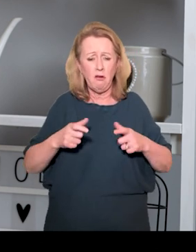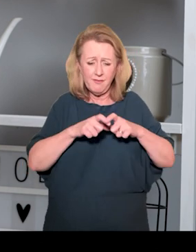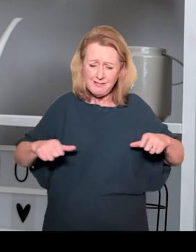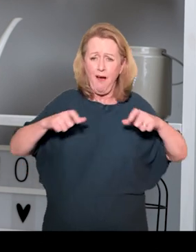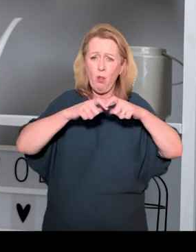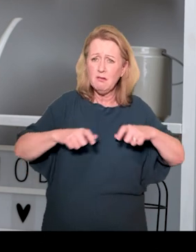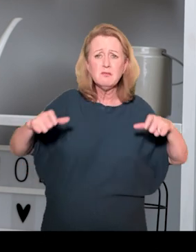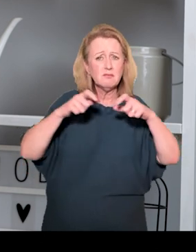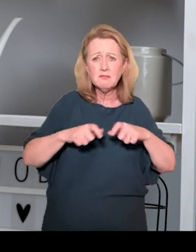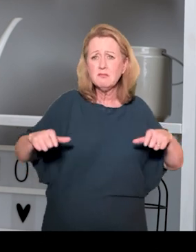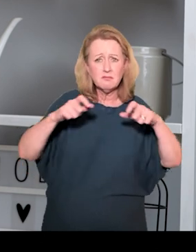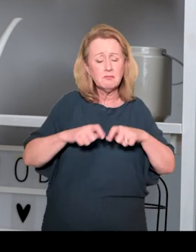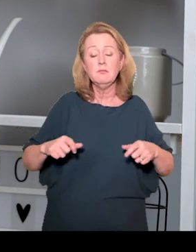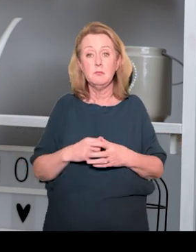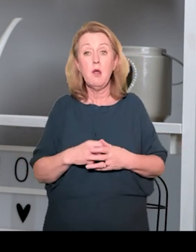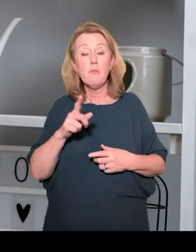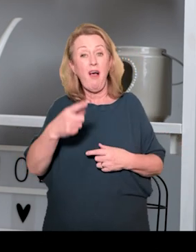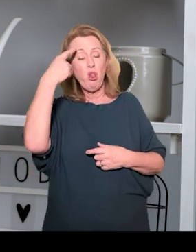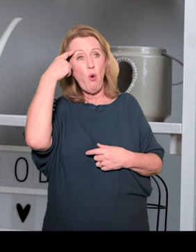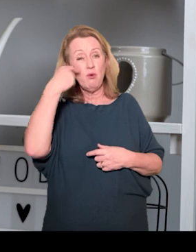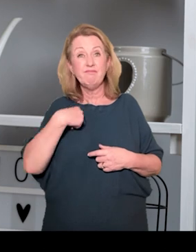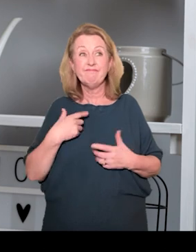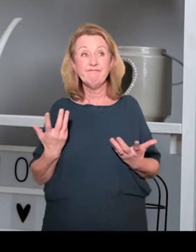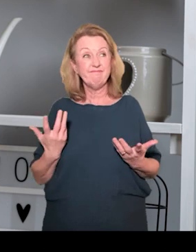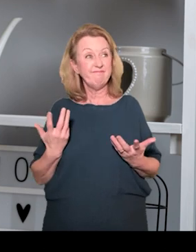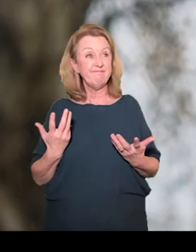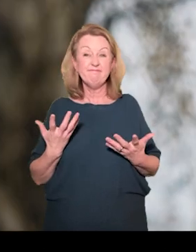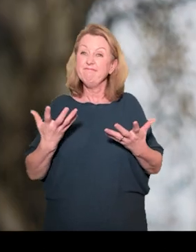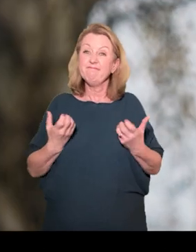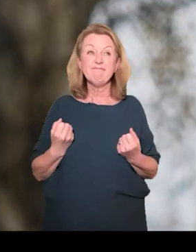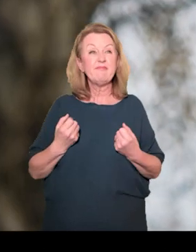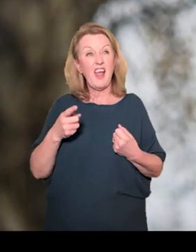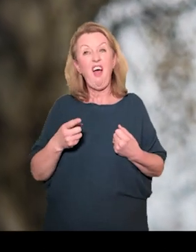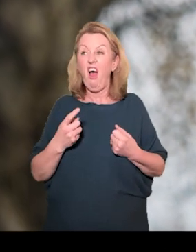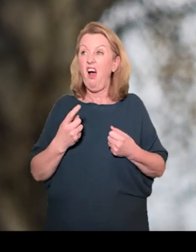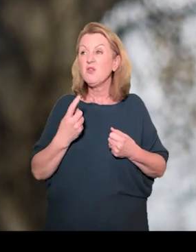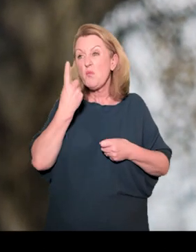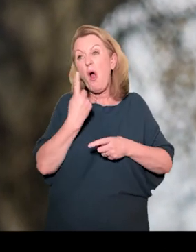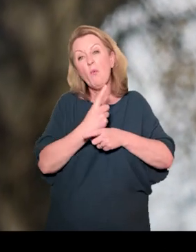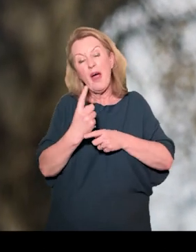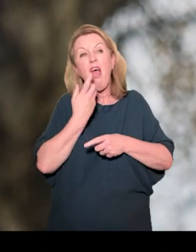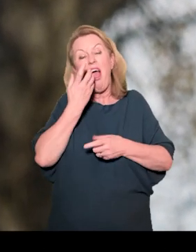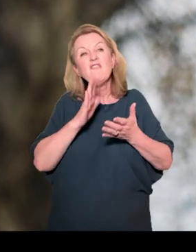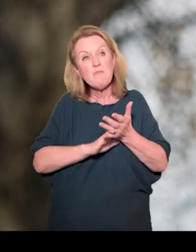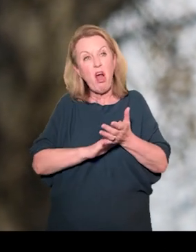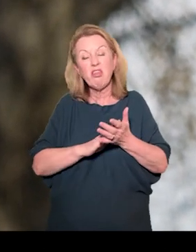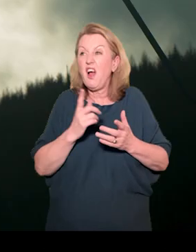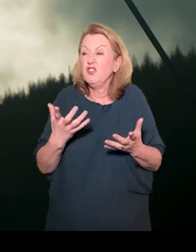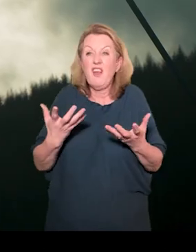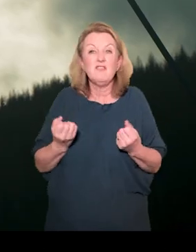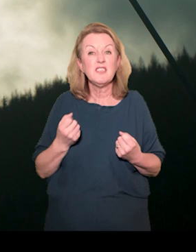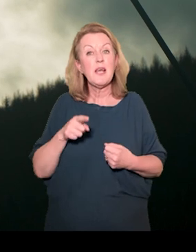fel y boi, a o'n i jyst yn meddwl, wythnos y mis yw e, mae'n un o'r pethau yna. Mae'r mislif